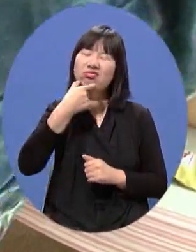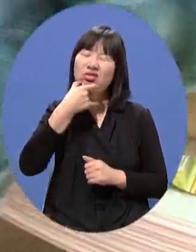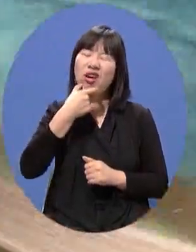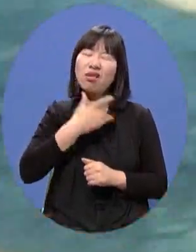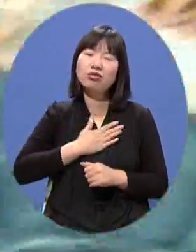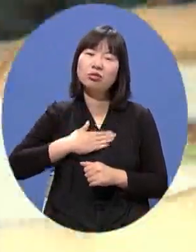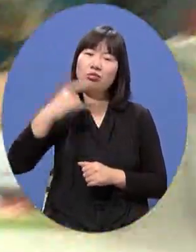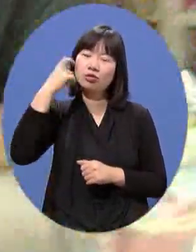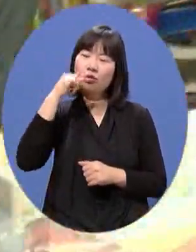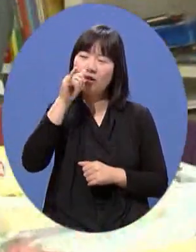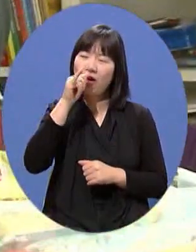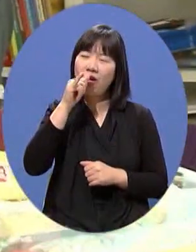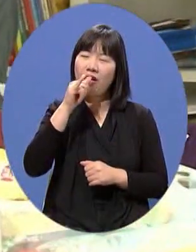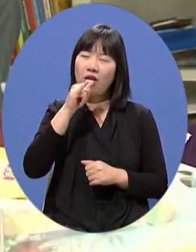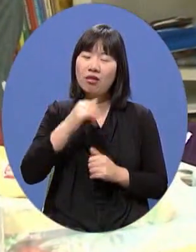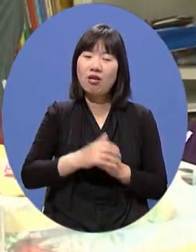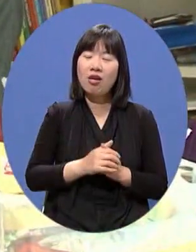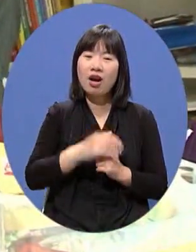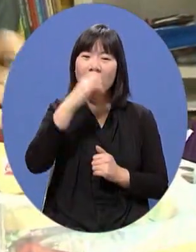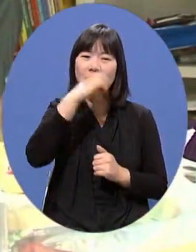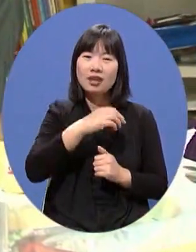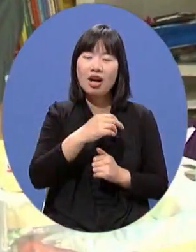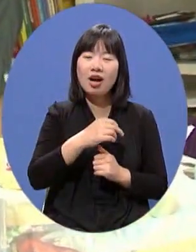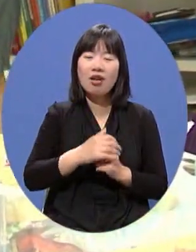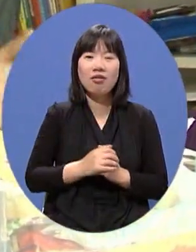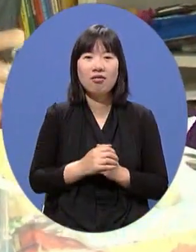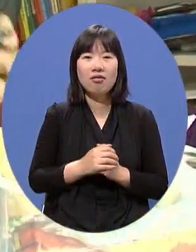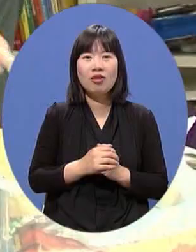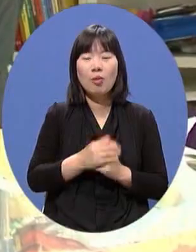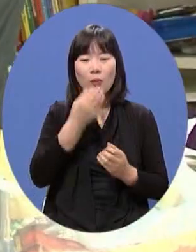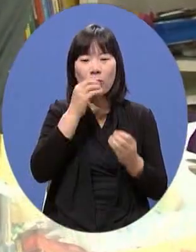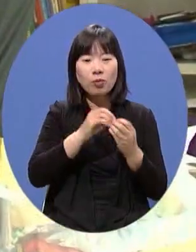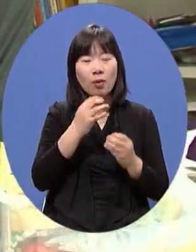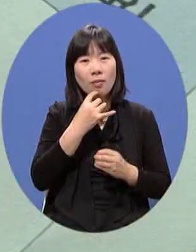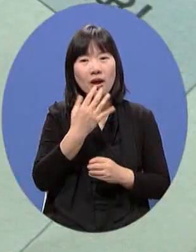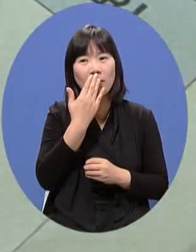기분. 진짜? 그냥 서율이 뽀뽀하는 건데?